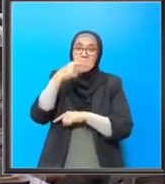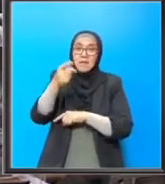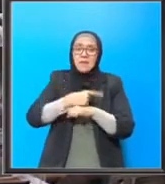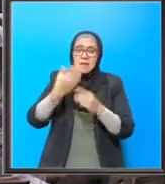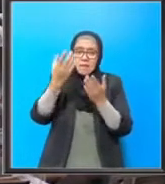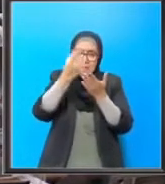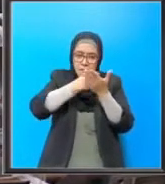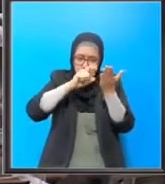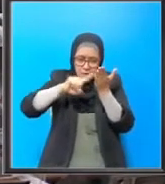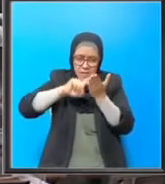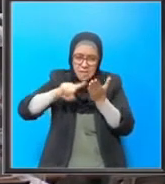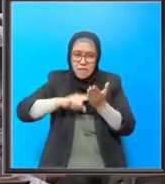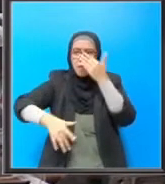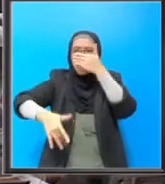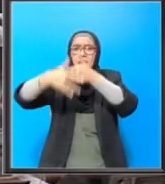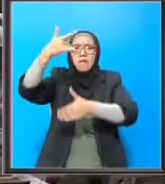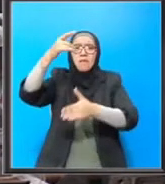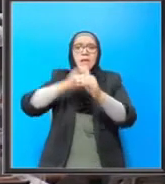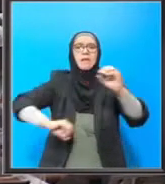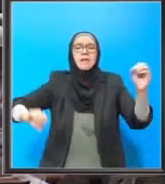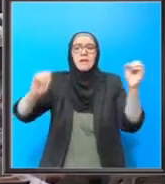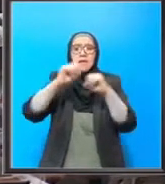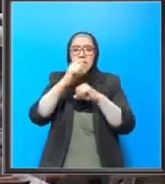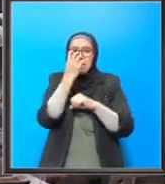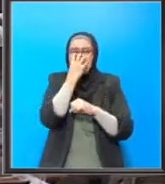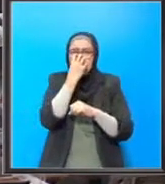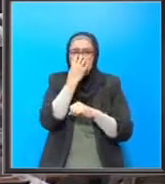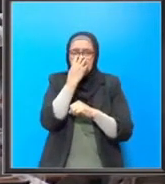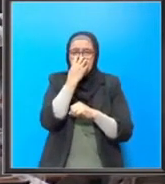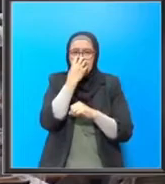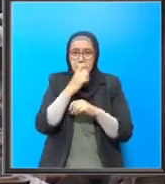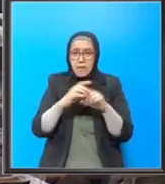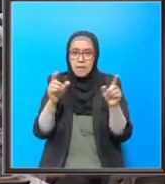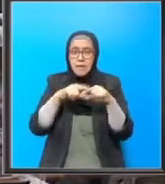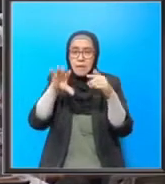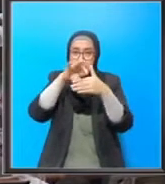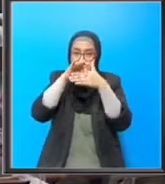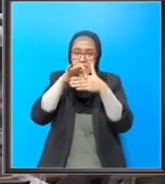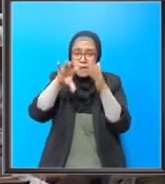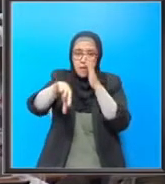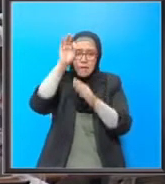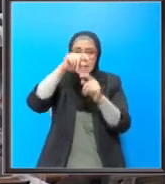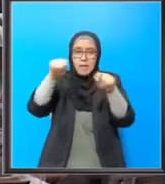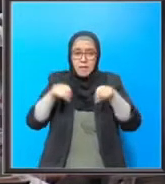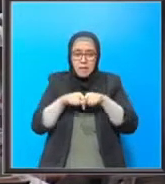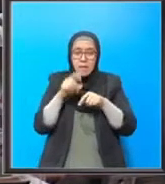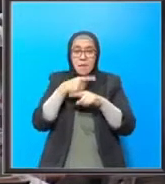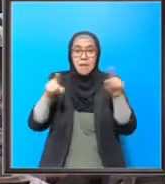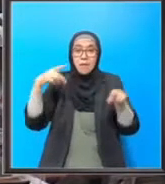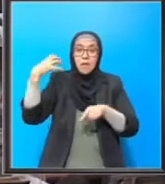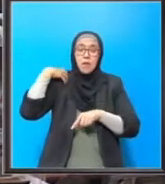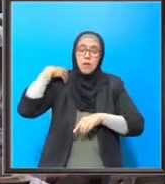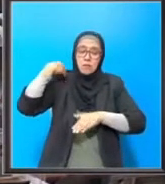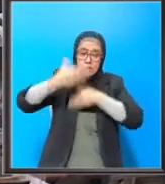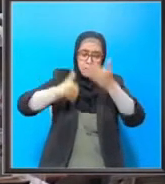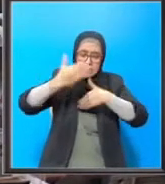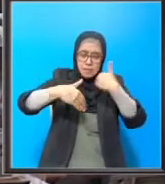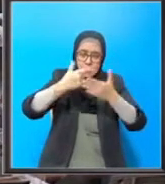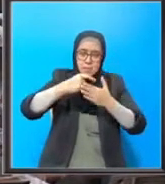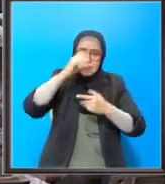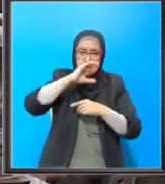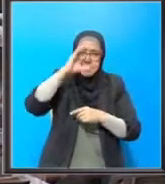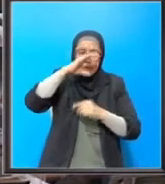yang terdapat di PNM ialah koleksi manuskrip Melayu bertulisan tangan bertujuan Jawi dan